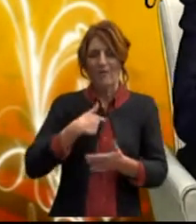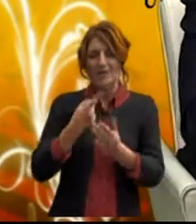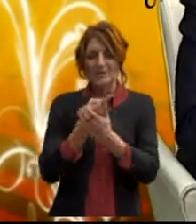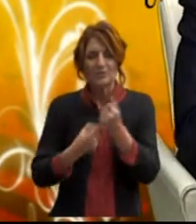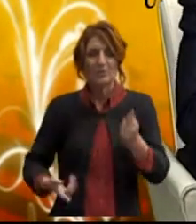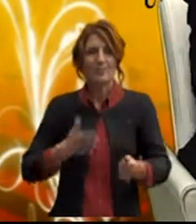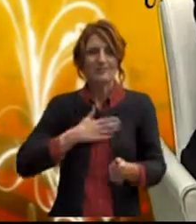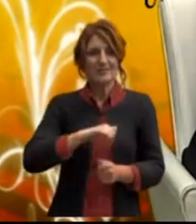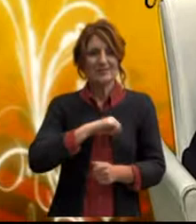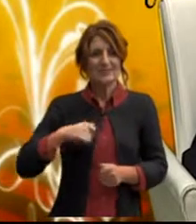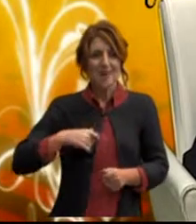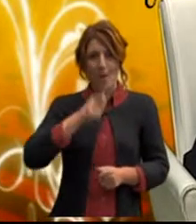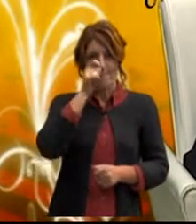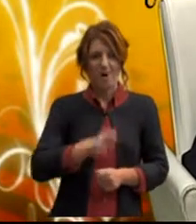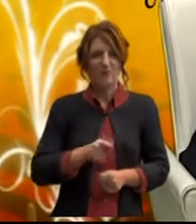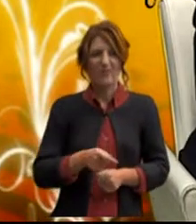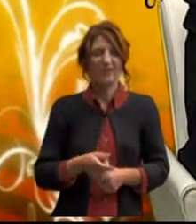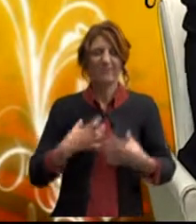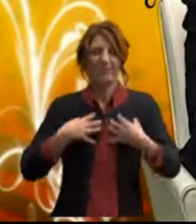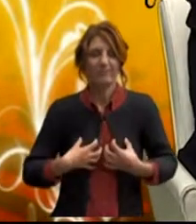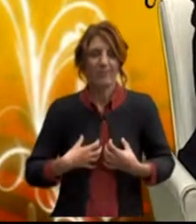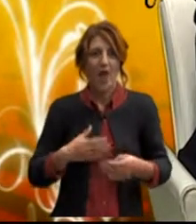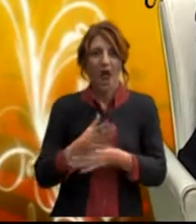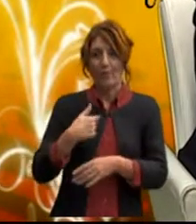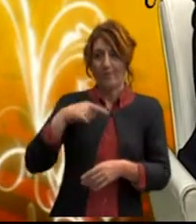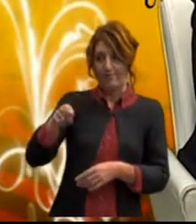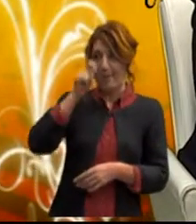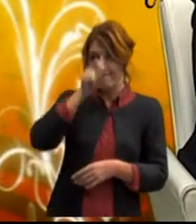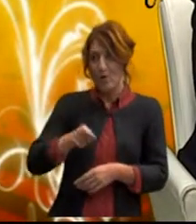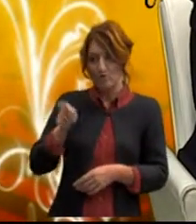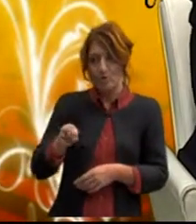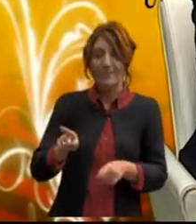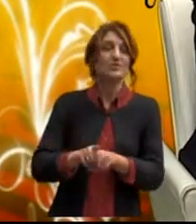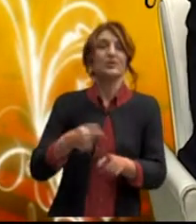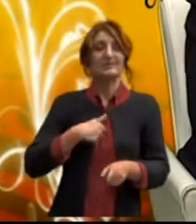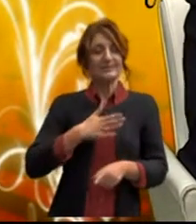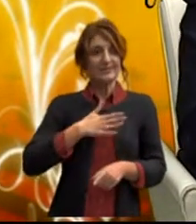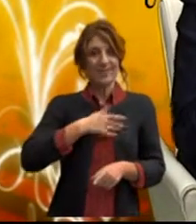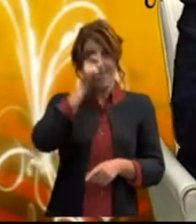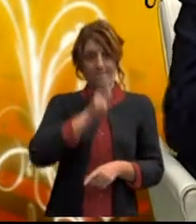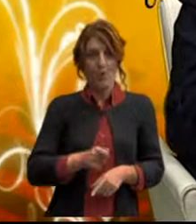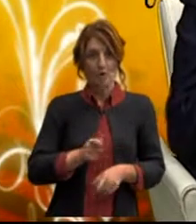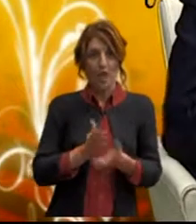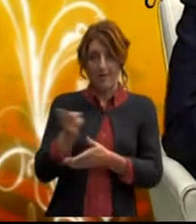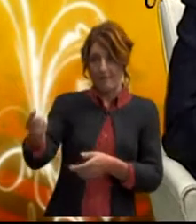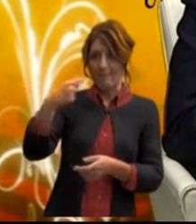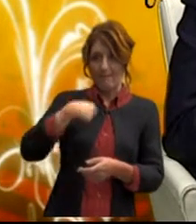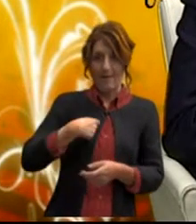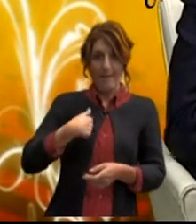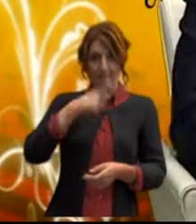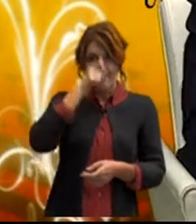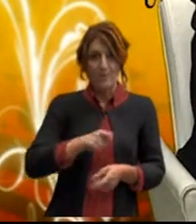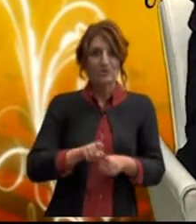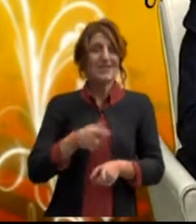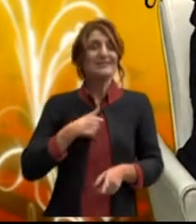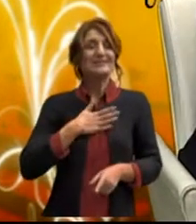A ako vas ja poštujem, onda ćete i vi lakše poštovati sebe. Ako vi mene poštujete, ja ću lakše poštovati sebe.